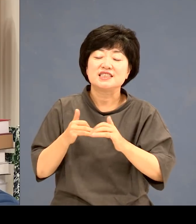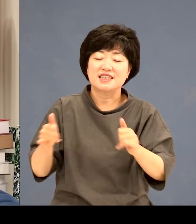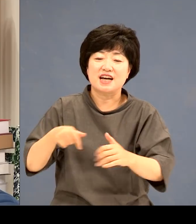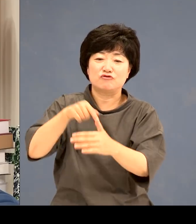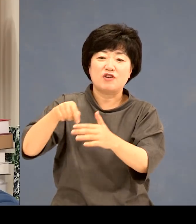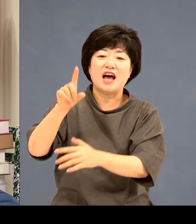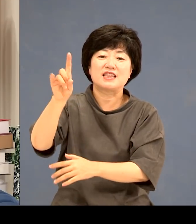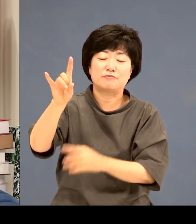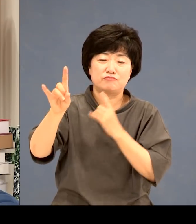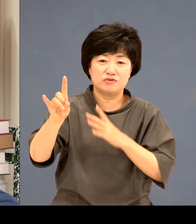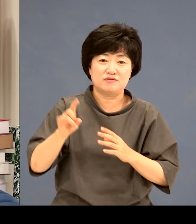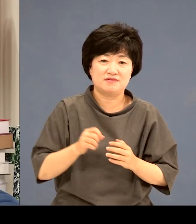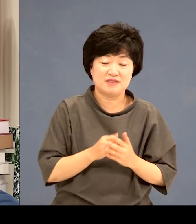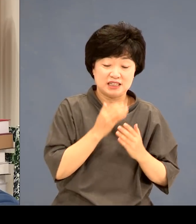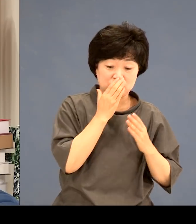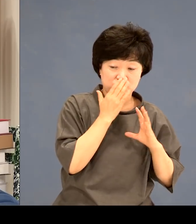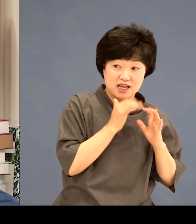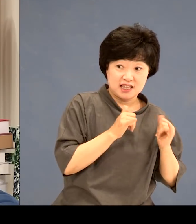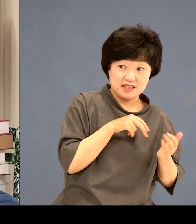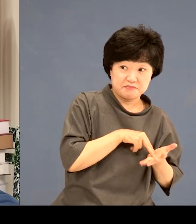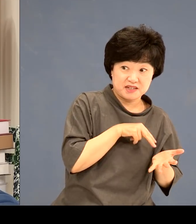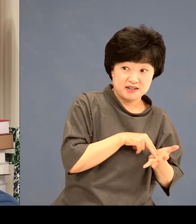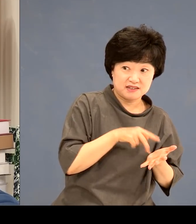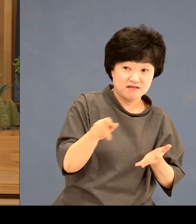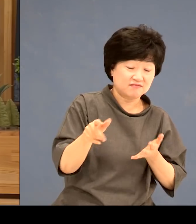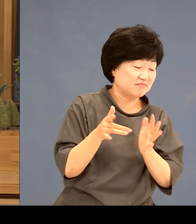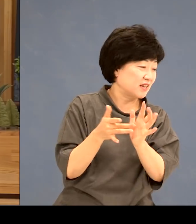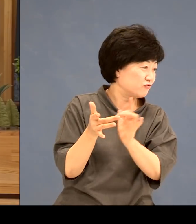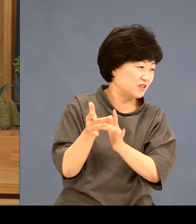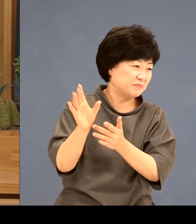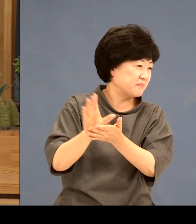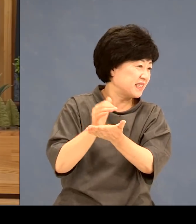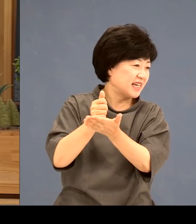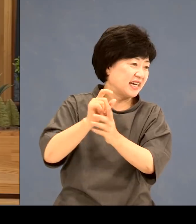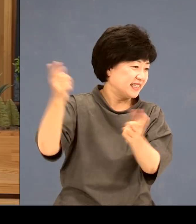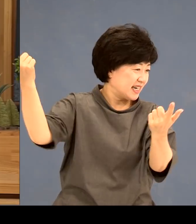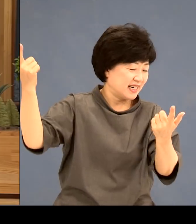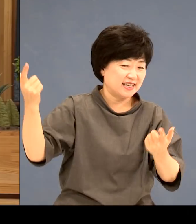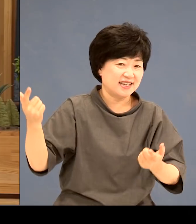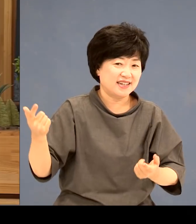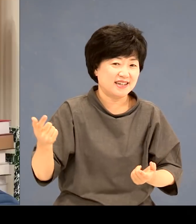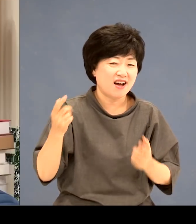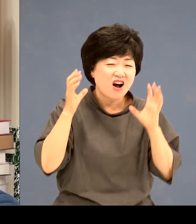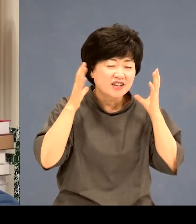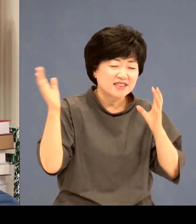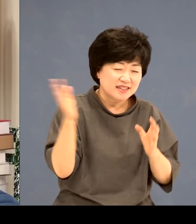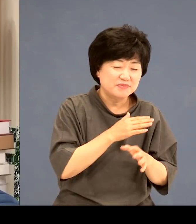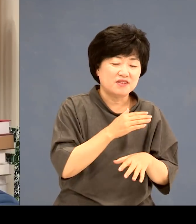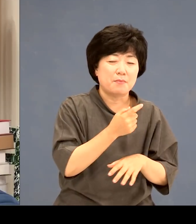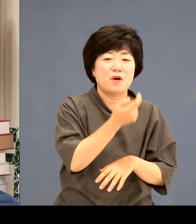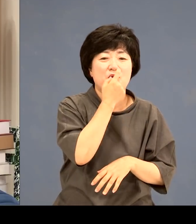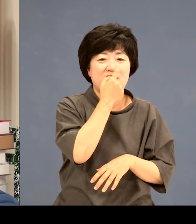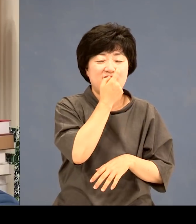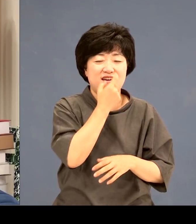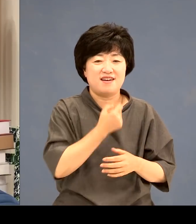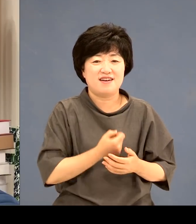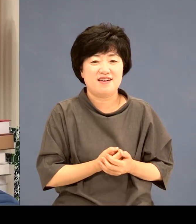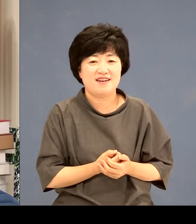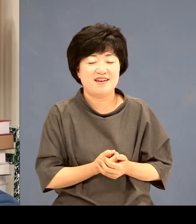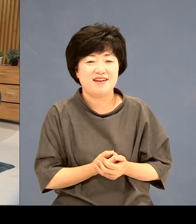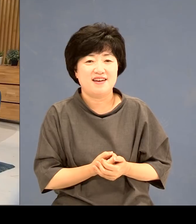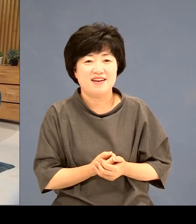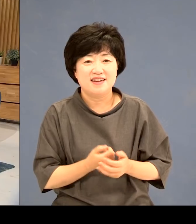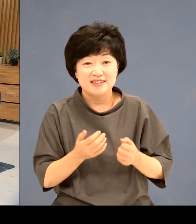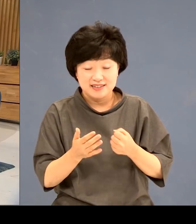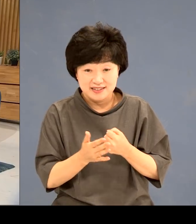하나의 선지자 중에 한 사람이고 네네. 유대인들은 예수님을 믿으면 메시아라고 안 된다라고 하는 것을 어릴 때부터